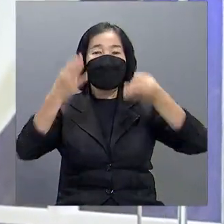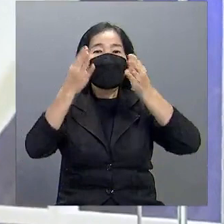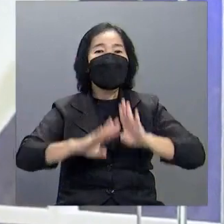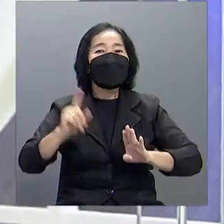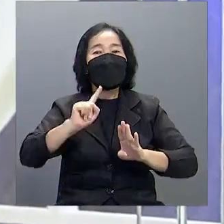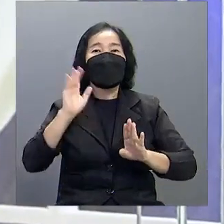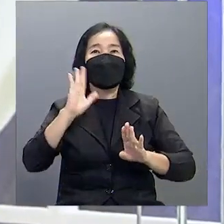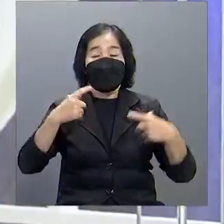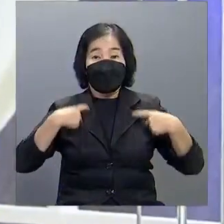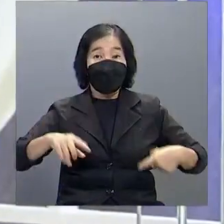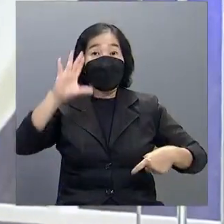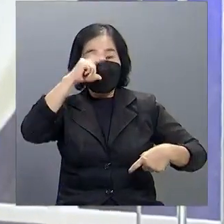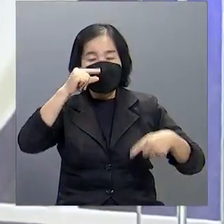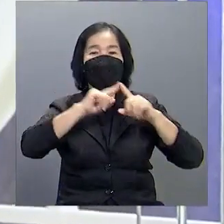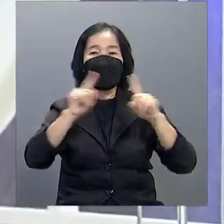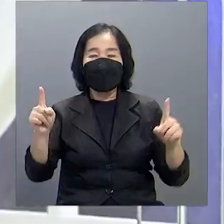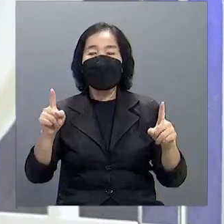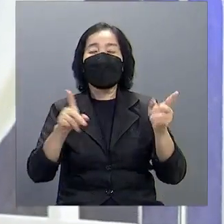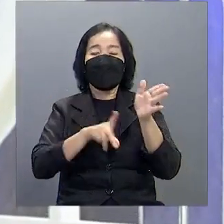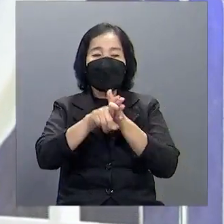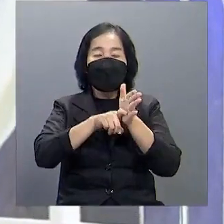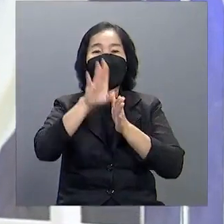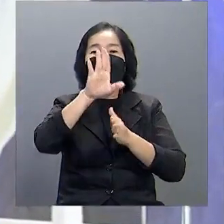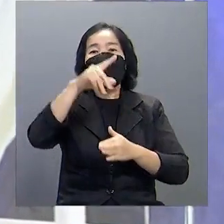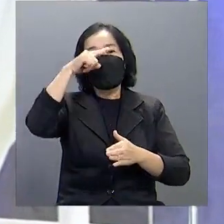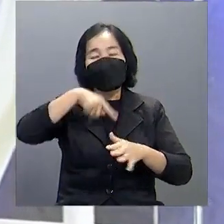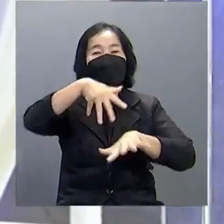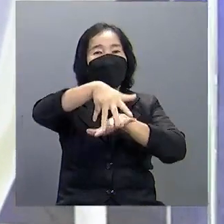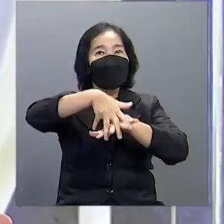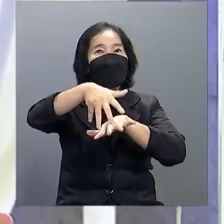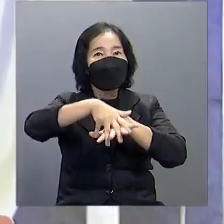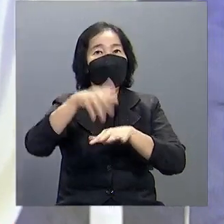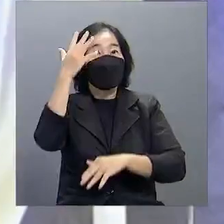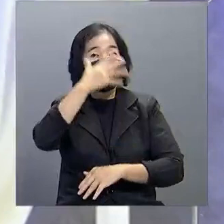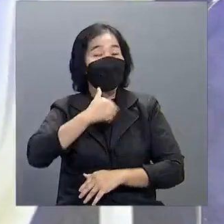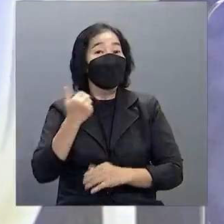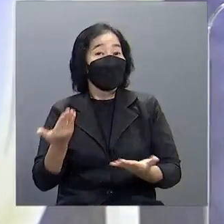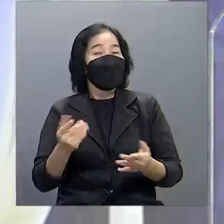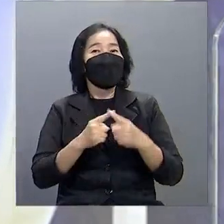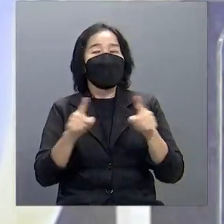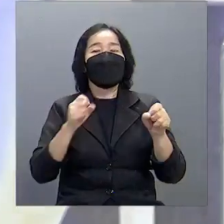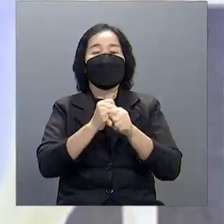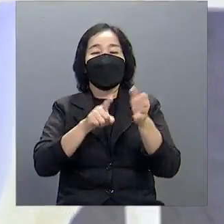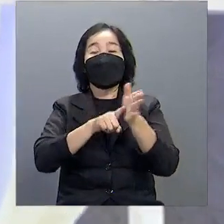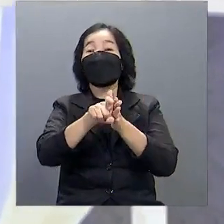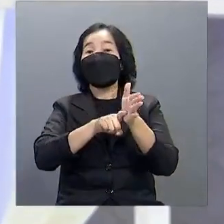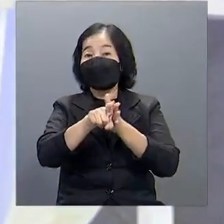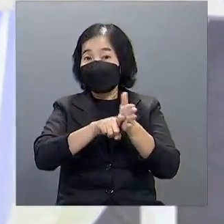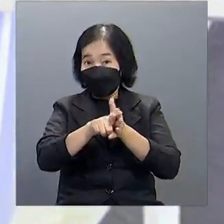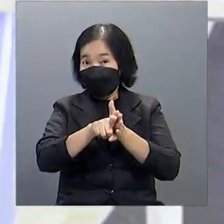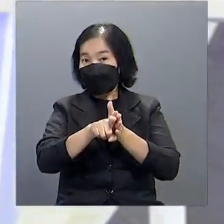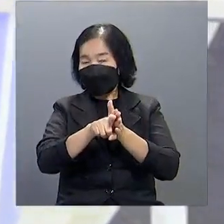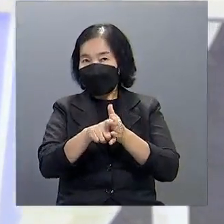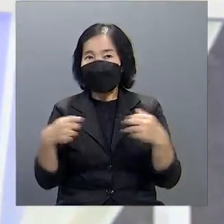ายถึงบุรุษในสังคมเมืองมีความใส่ใจในความสวยความงามนะทำจากผ้าไหมมัดหมี่เนี่ยเป็นผ้าฝ้ายมัดหมี่ค่ะแรงบันดาล